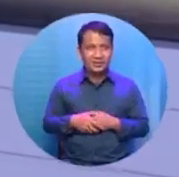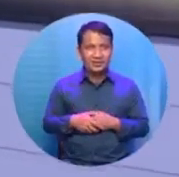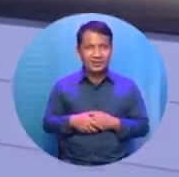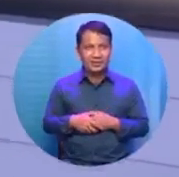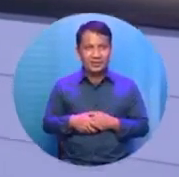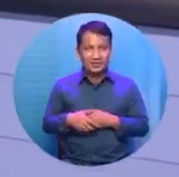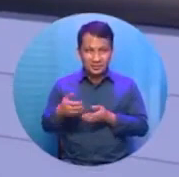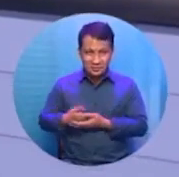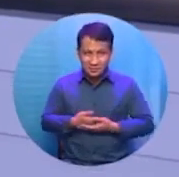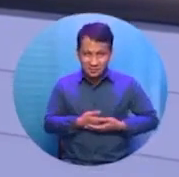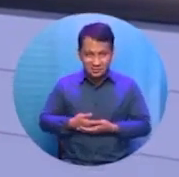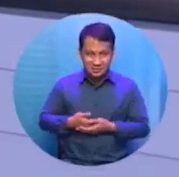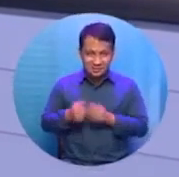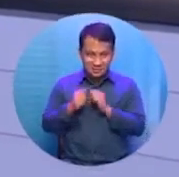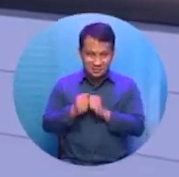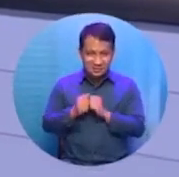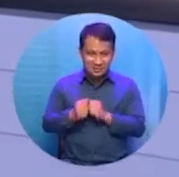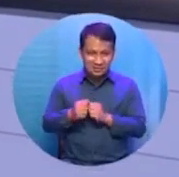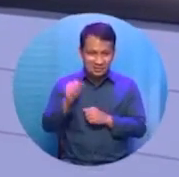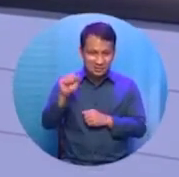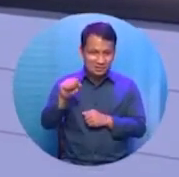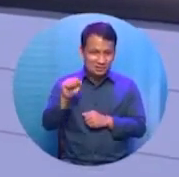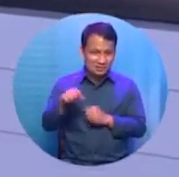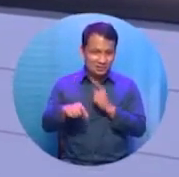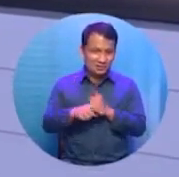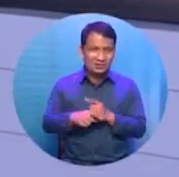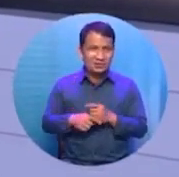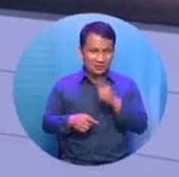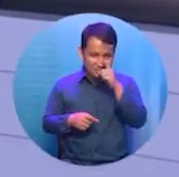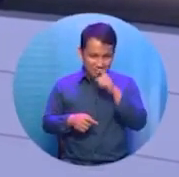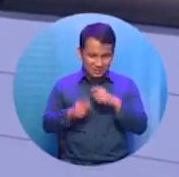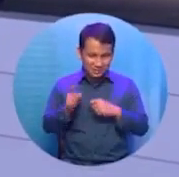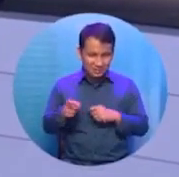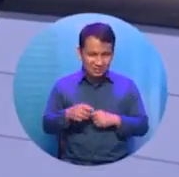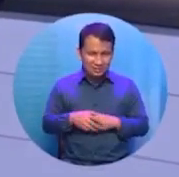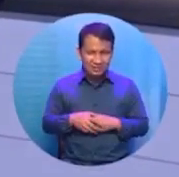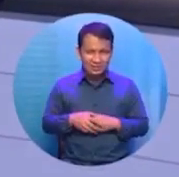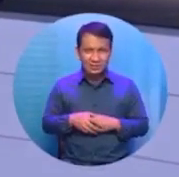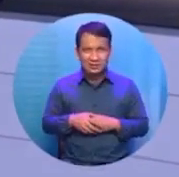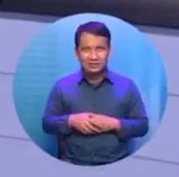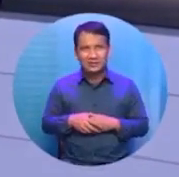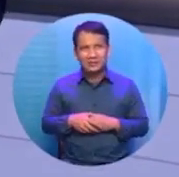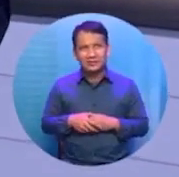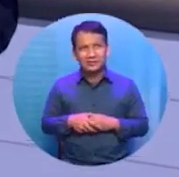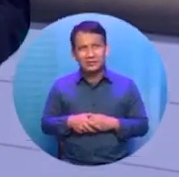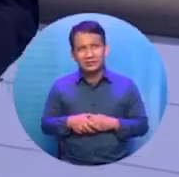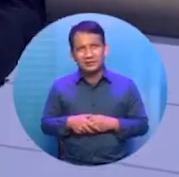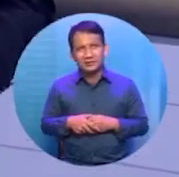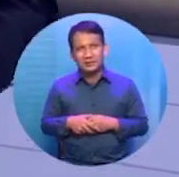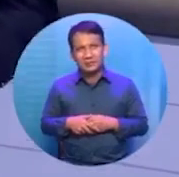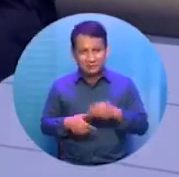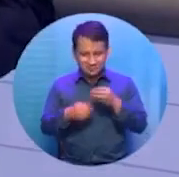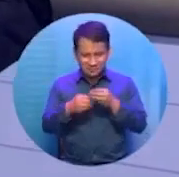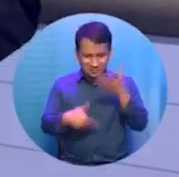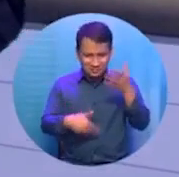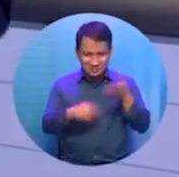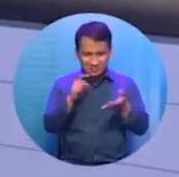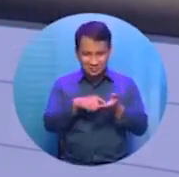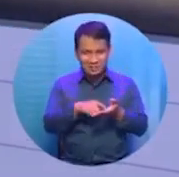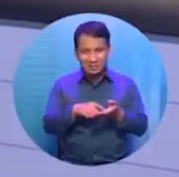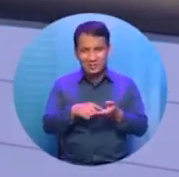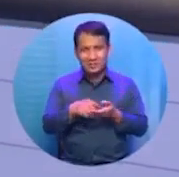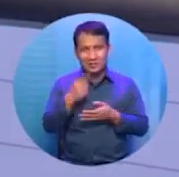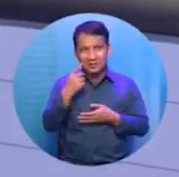Meron kang katabing baby. Opo. Ilang taos? Nanonood po. Alam ko, nanonood ka kasi nakapag-iwan ka ng